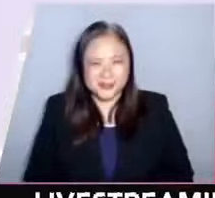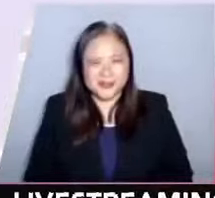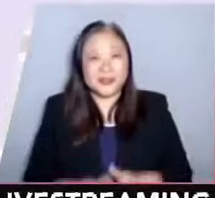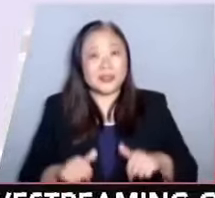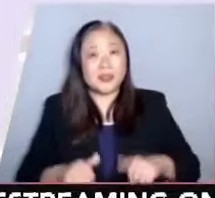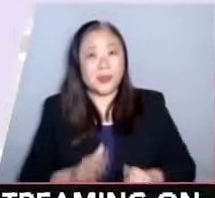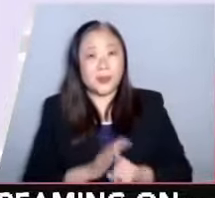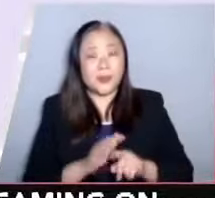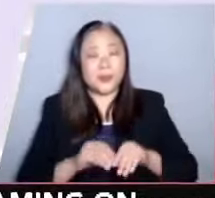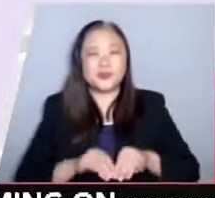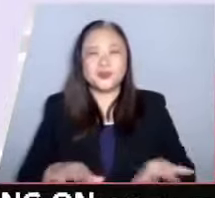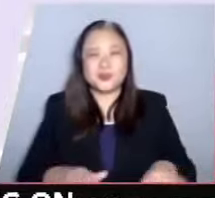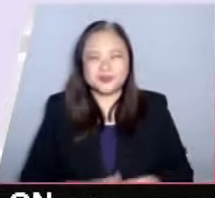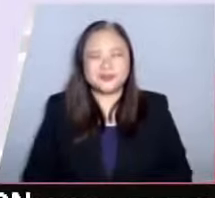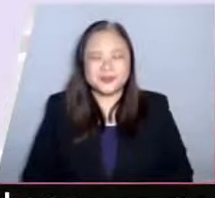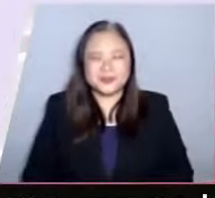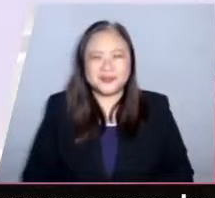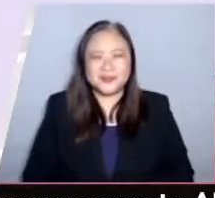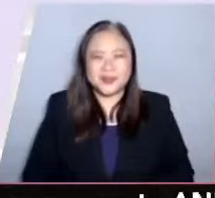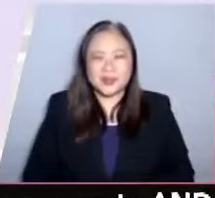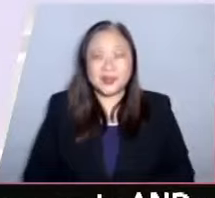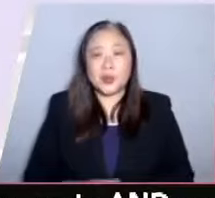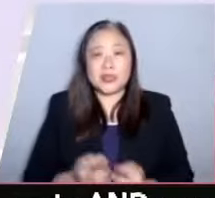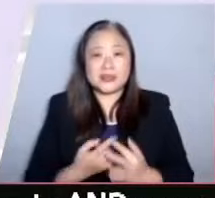pinaka-Puso Prime serye na Love, Die, Repeat.